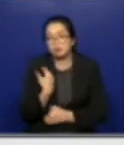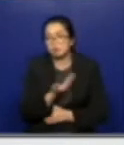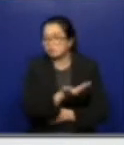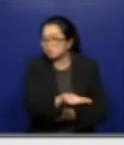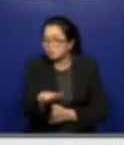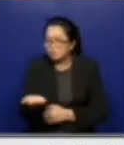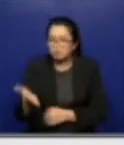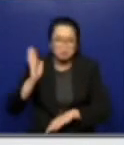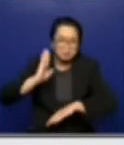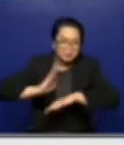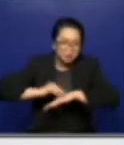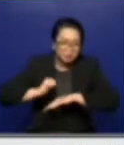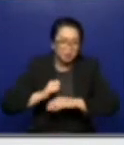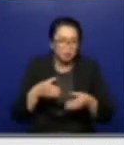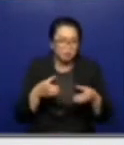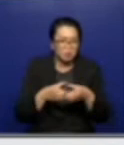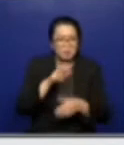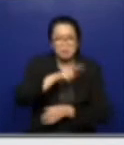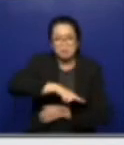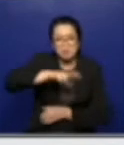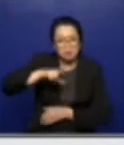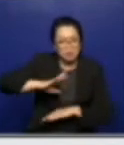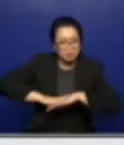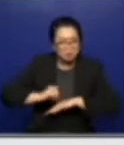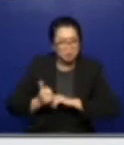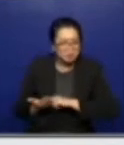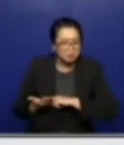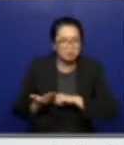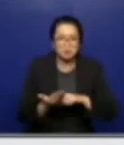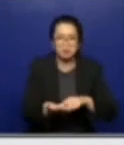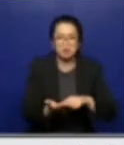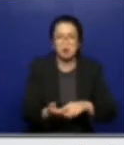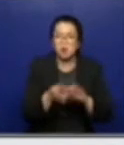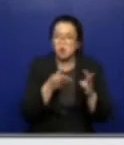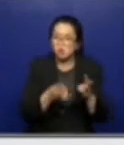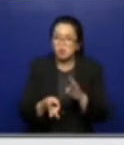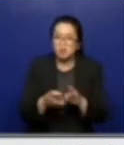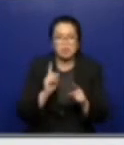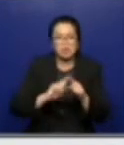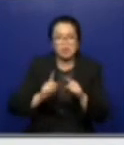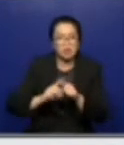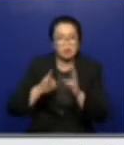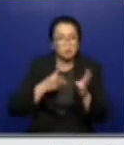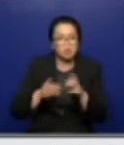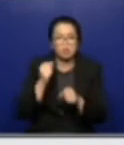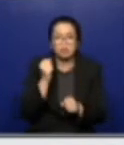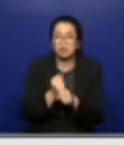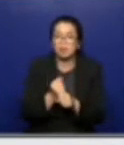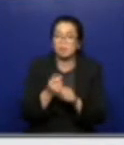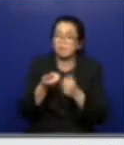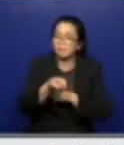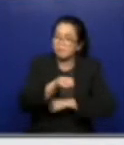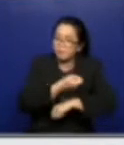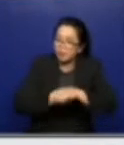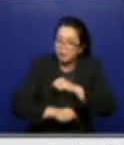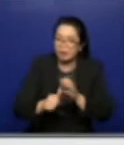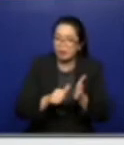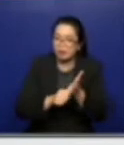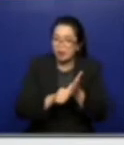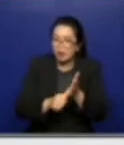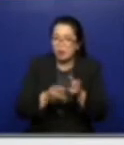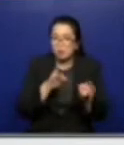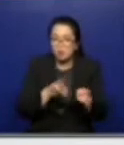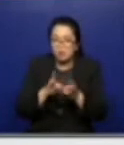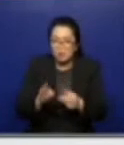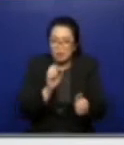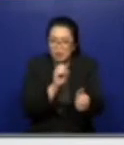ชาญแม้แต่พรรคเพื่อไทยเองก็เคยเสนอว่าควรจะทำอย่างไรมีไทม์ไลน์อย่างไรในการรับมือปัญหาโรคระบาดโควิดเพื่อที่จะ